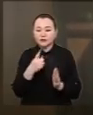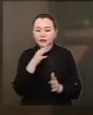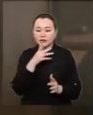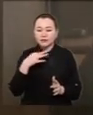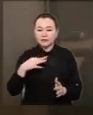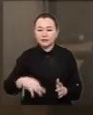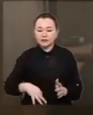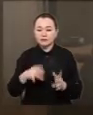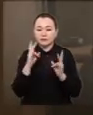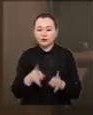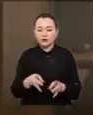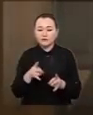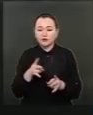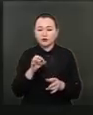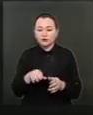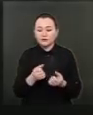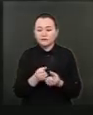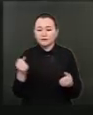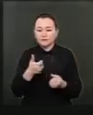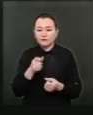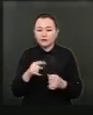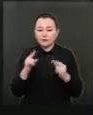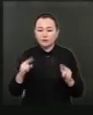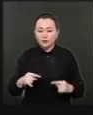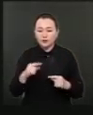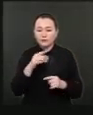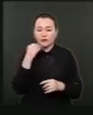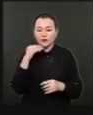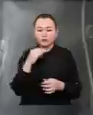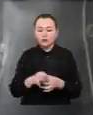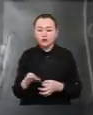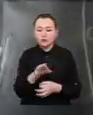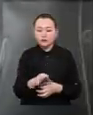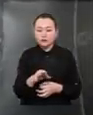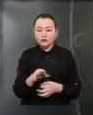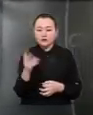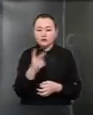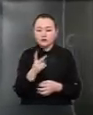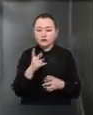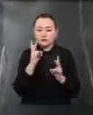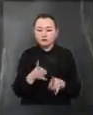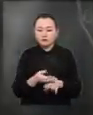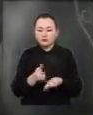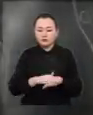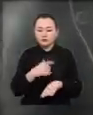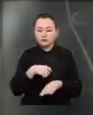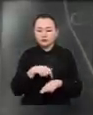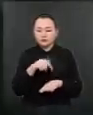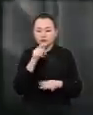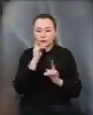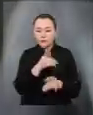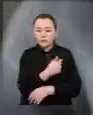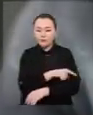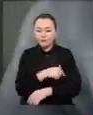сын, пострадавшие от взрыва газового баллона в Актюбинской области. Оба в реанимации. Предварительная причина